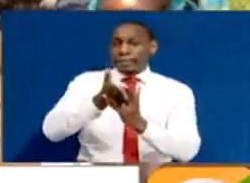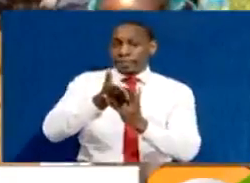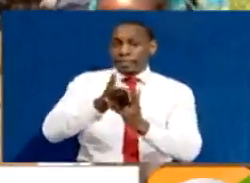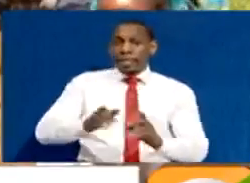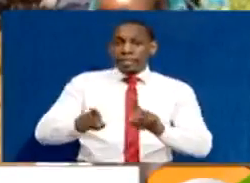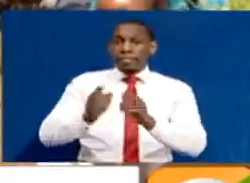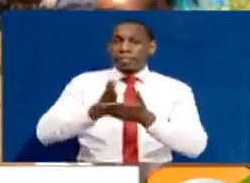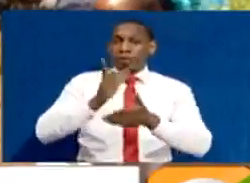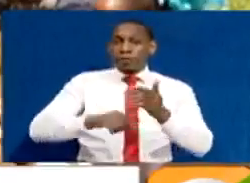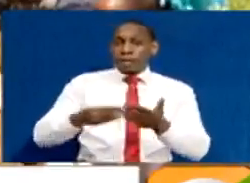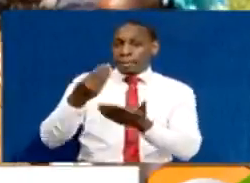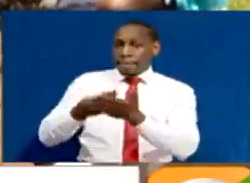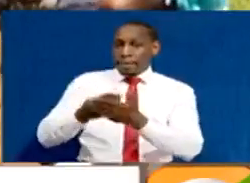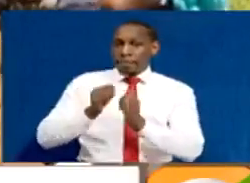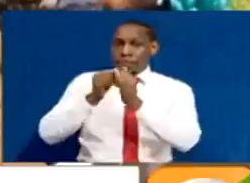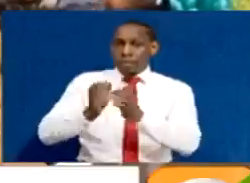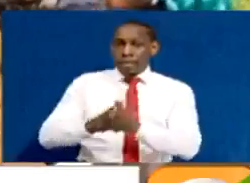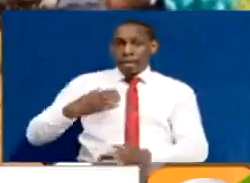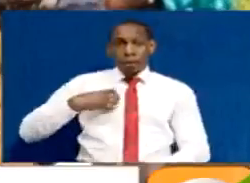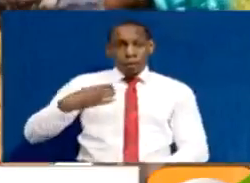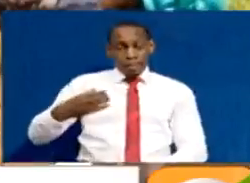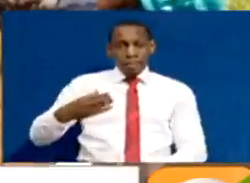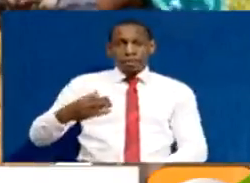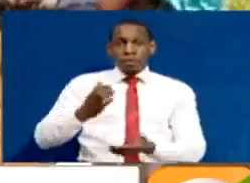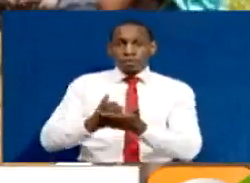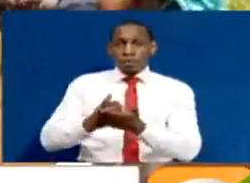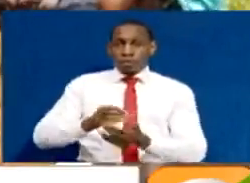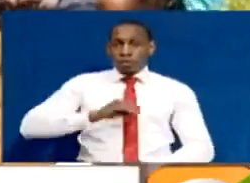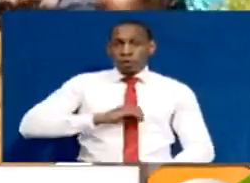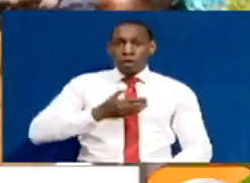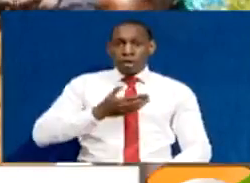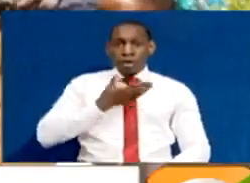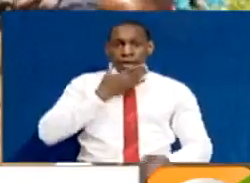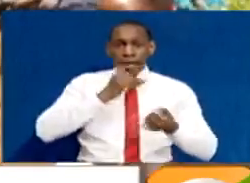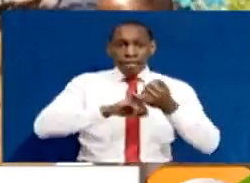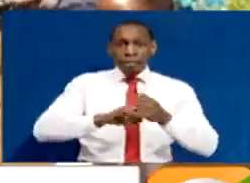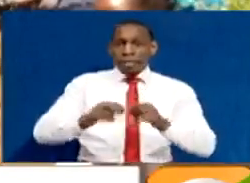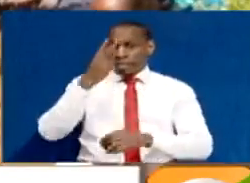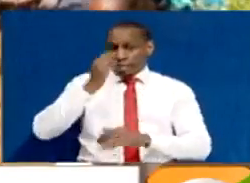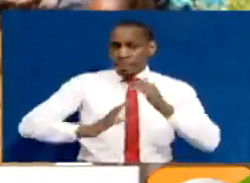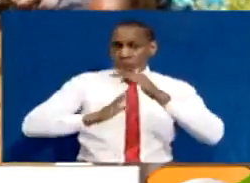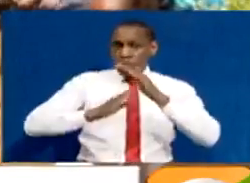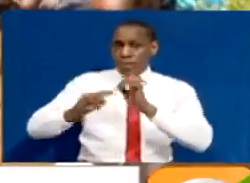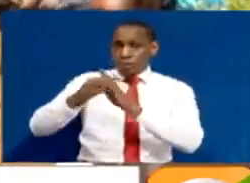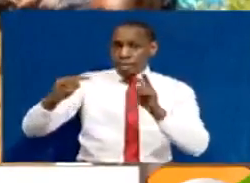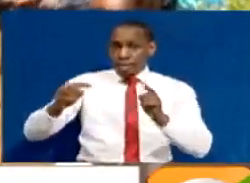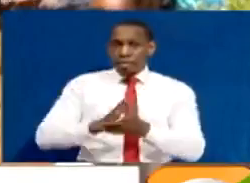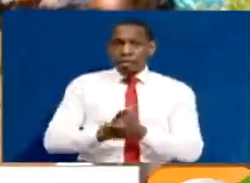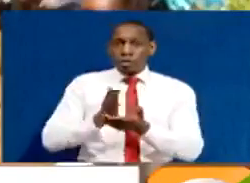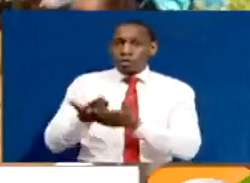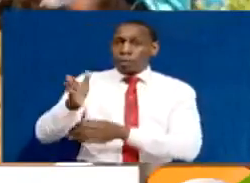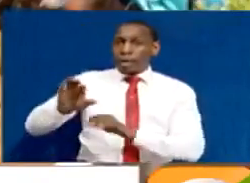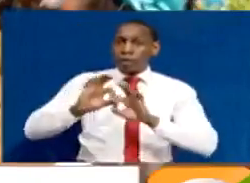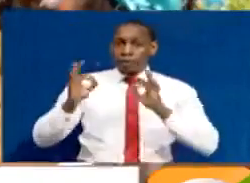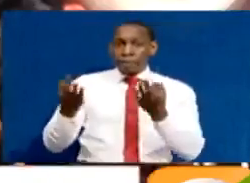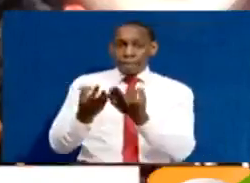kati na kuhakikisha kwamba pesa zake pamoja na mali yake ambayo imekuwa ikimilikiwa na mumewe ambaye ni mshukiwa mkuu katika mauaji haya